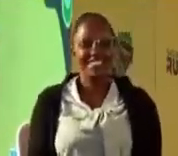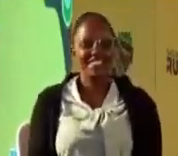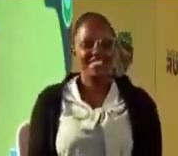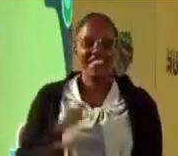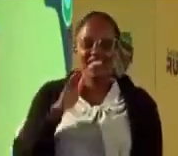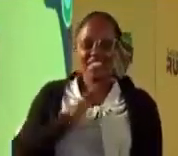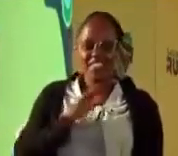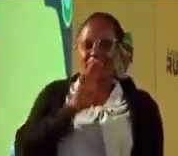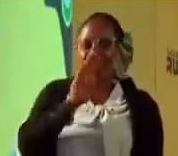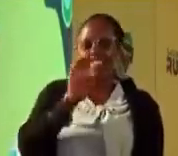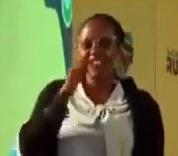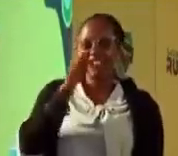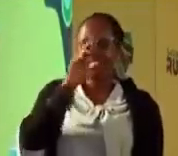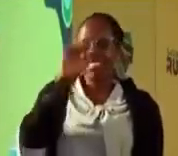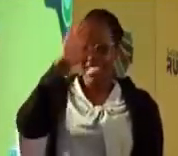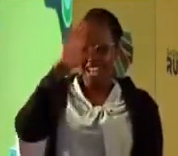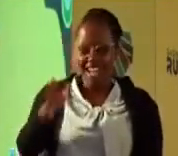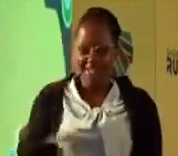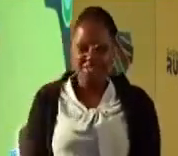Mama Beatrice, jambo.